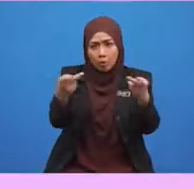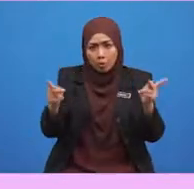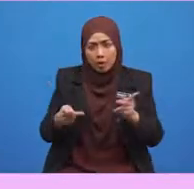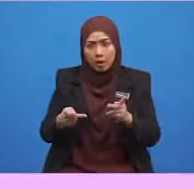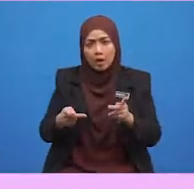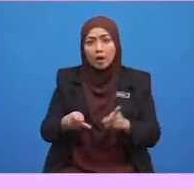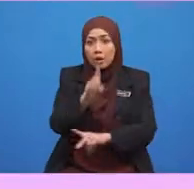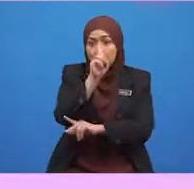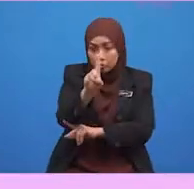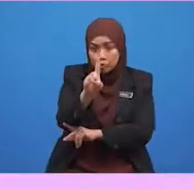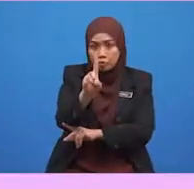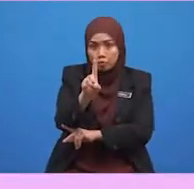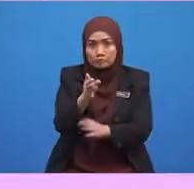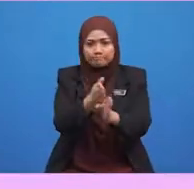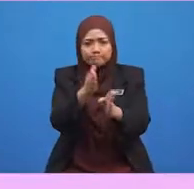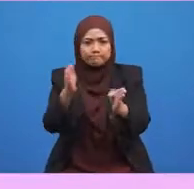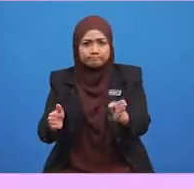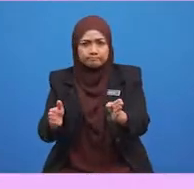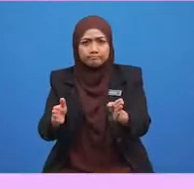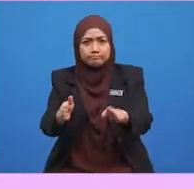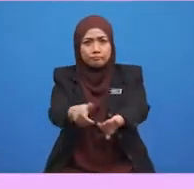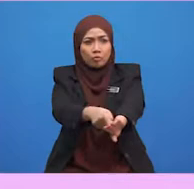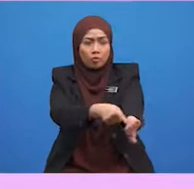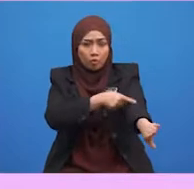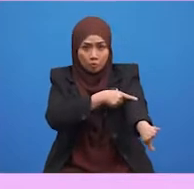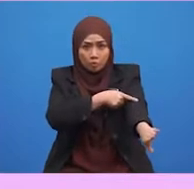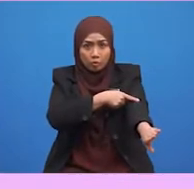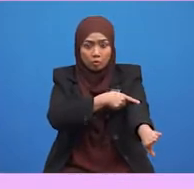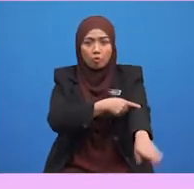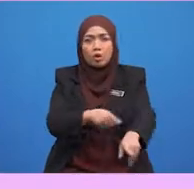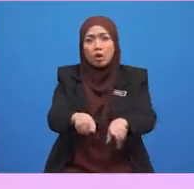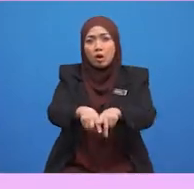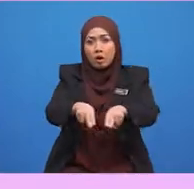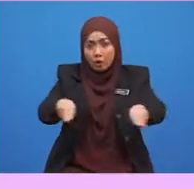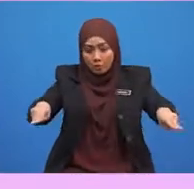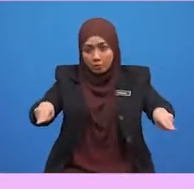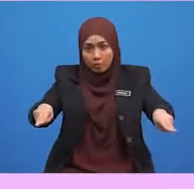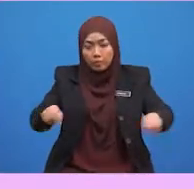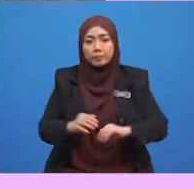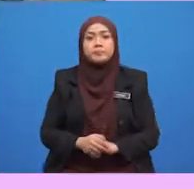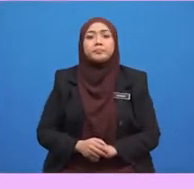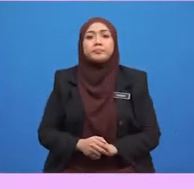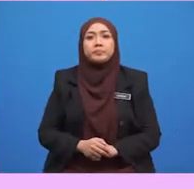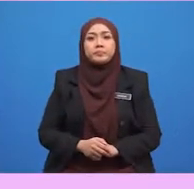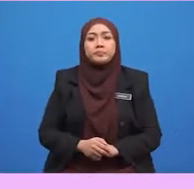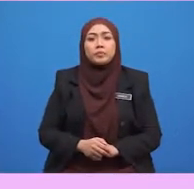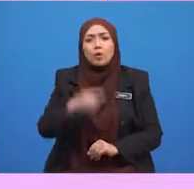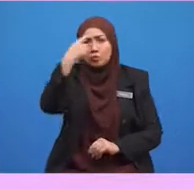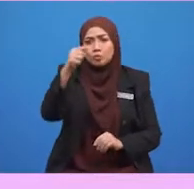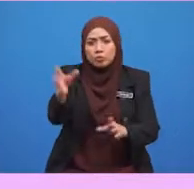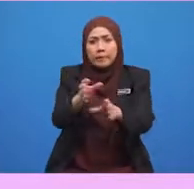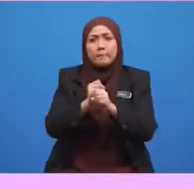pertama, sisinya berbentuk garis lurus. Maka, untuk mendapatkan ukuran panjang